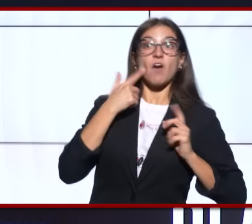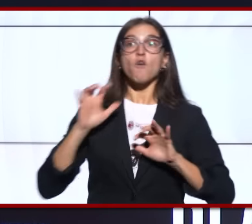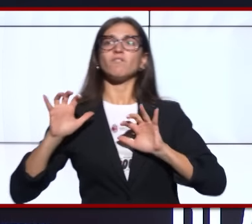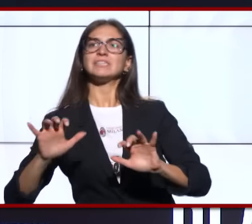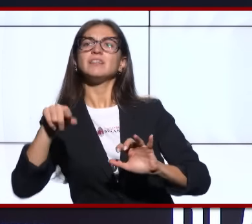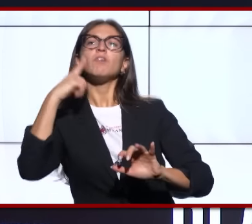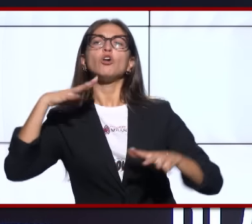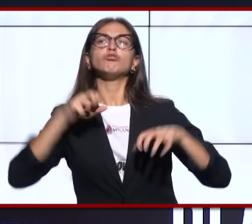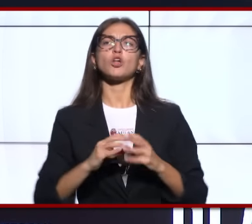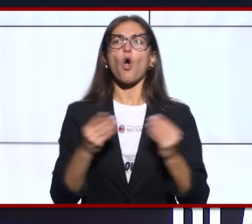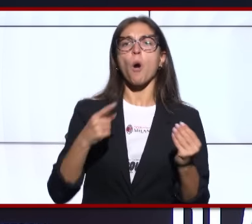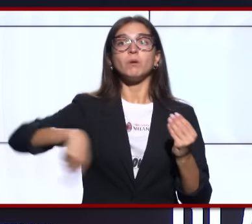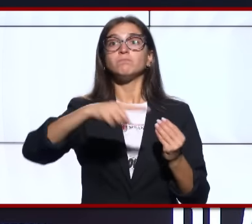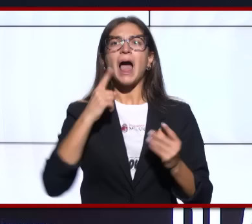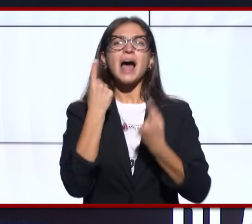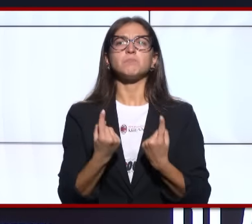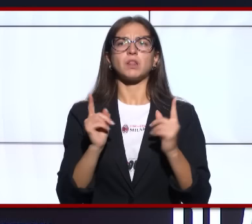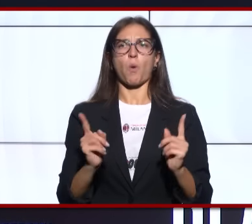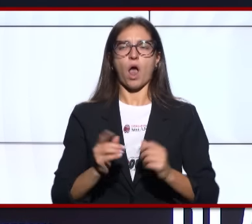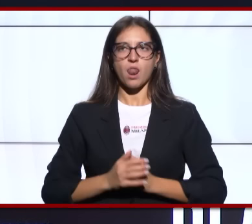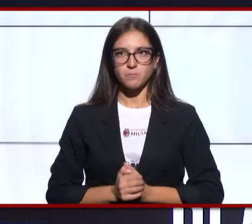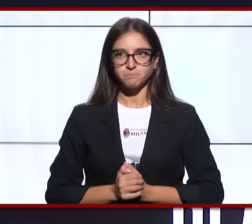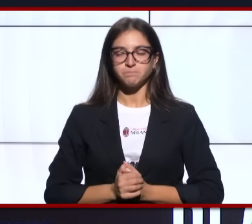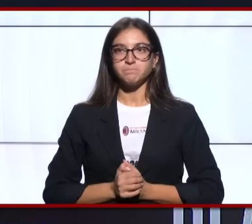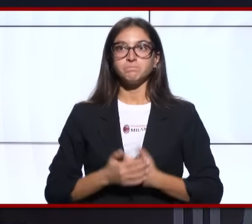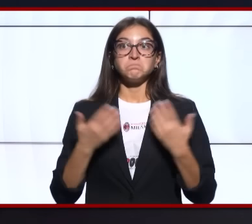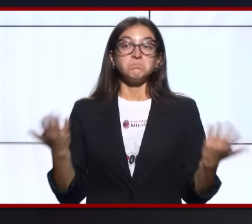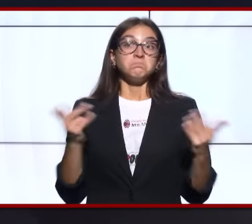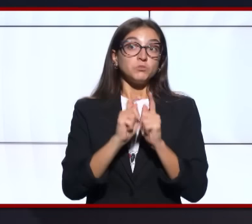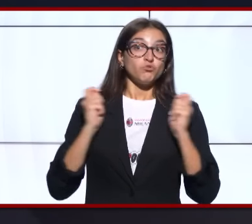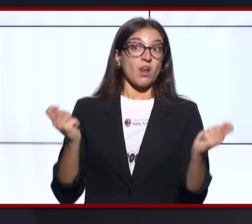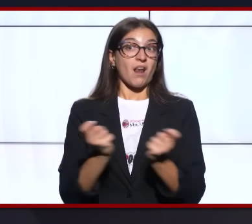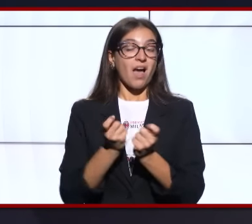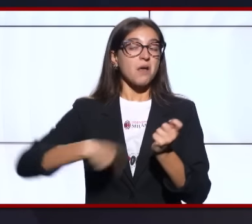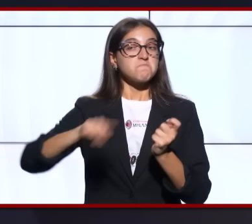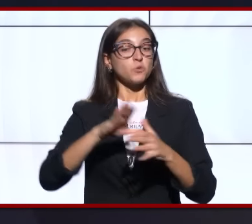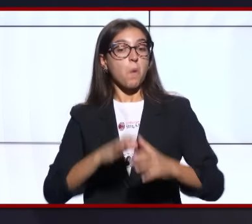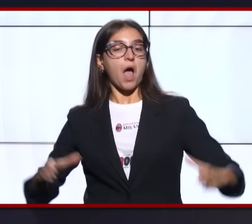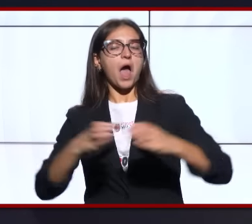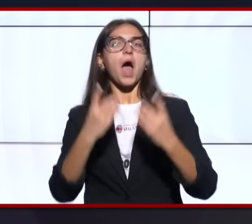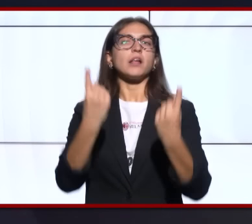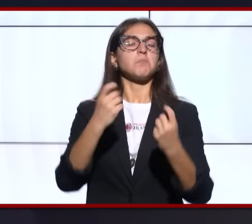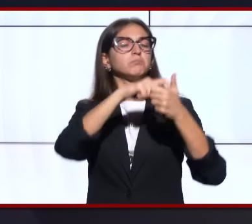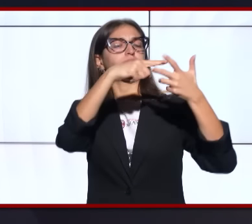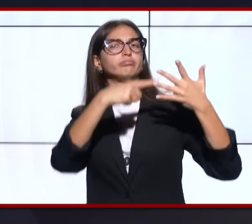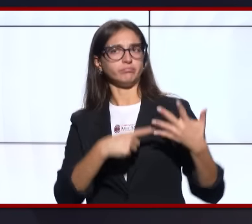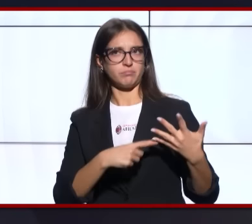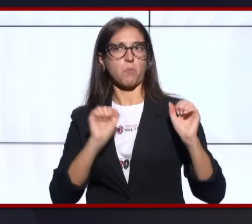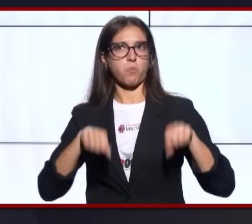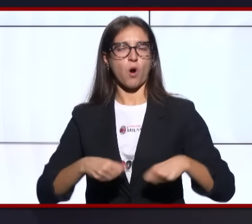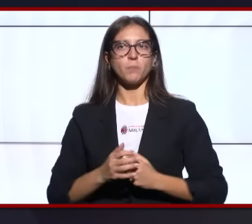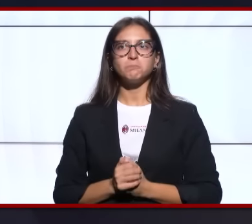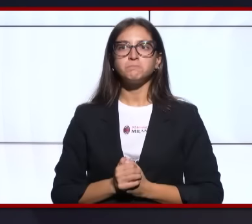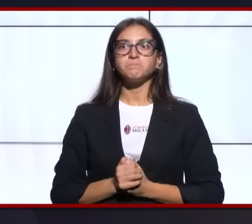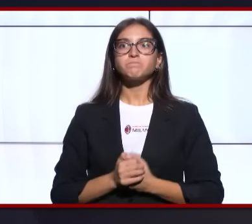di più In generale si aspetta tante tante cose quando